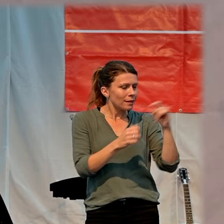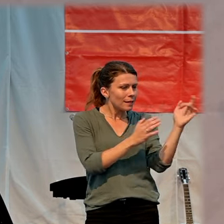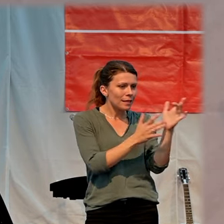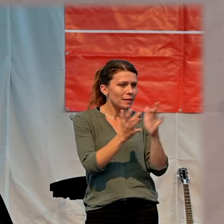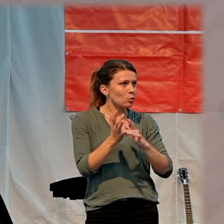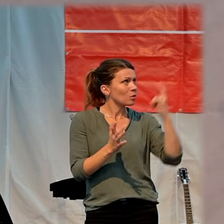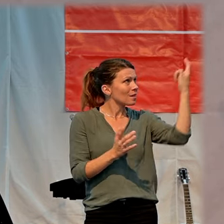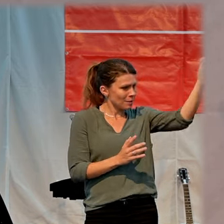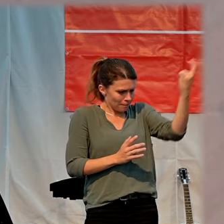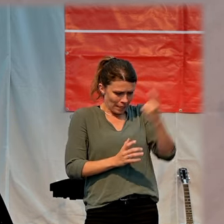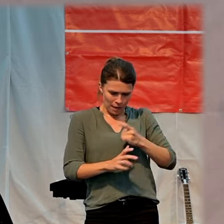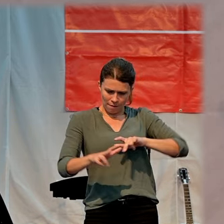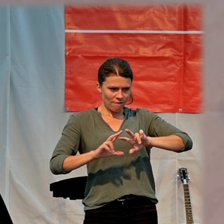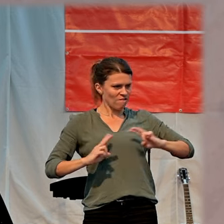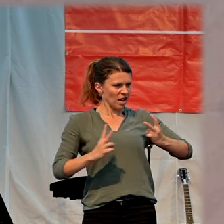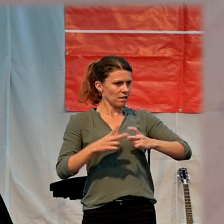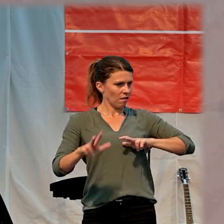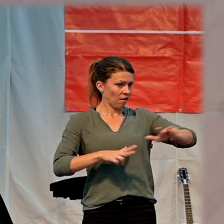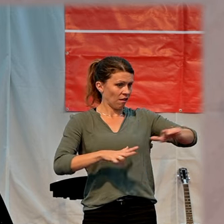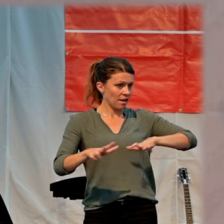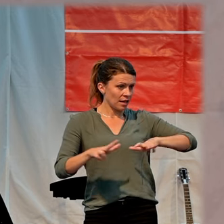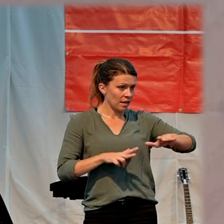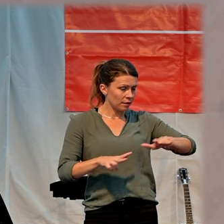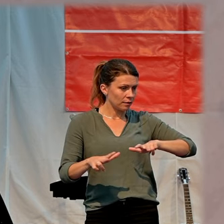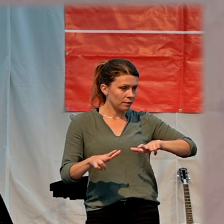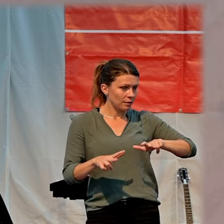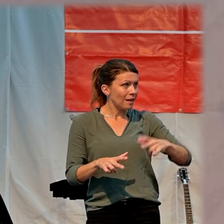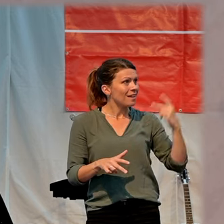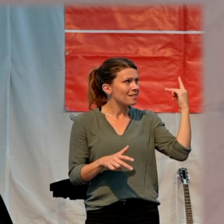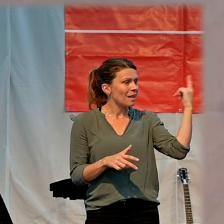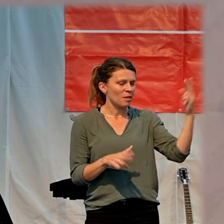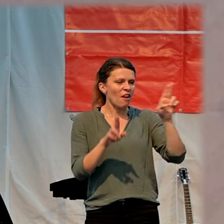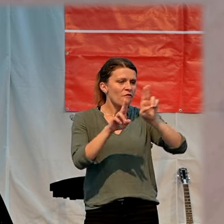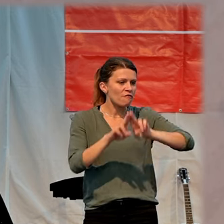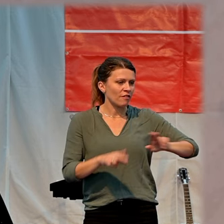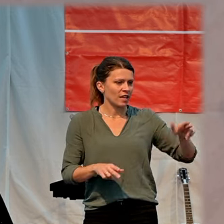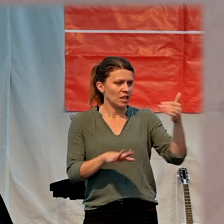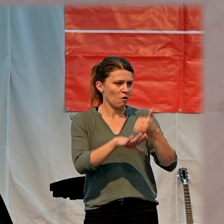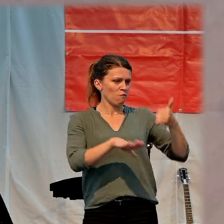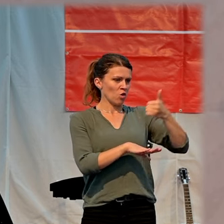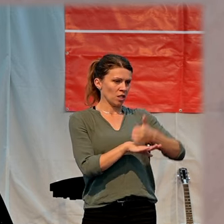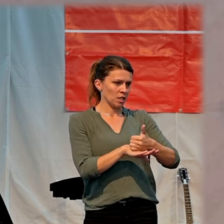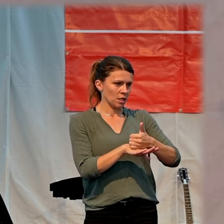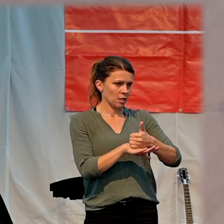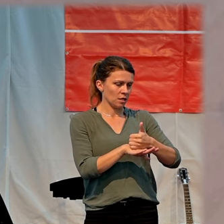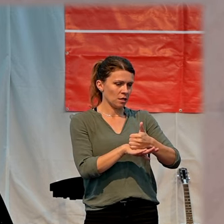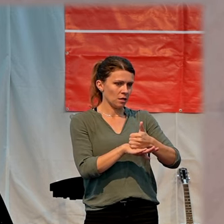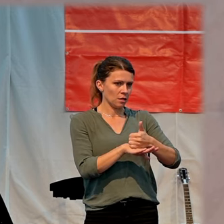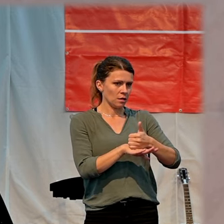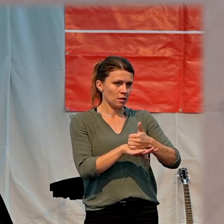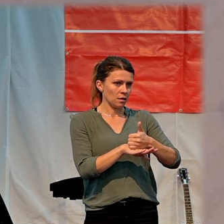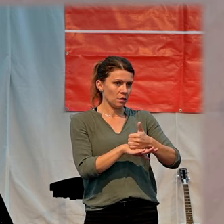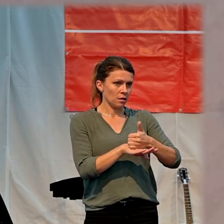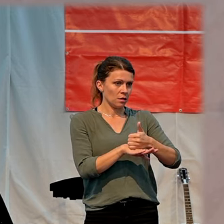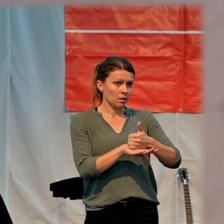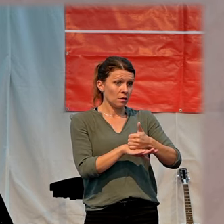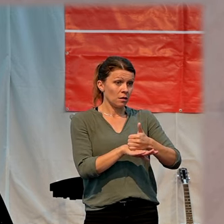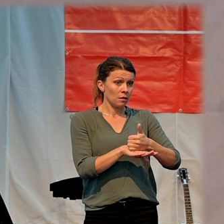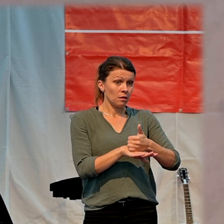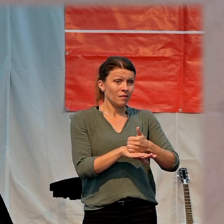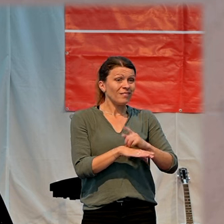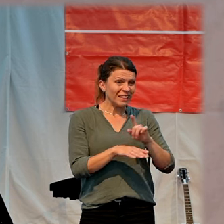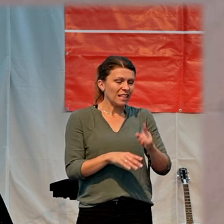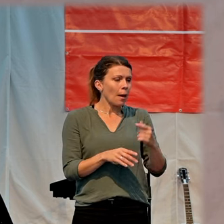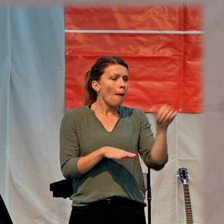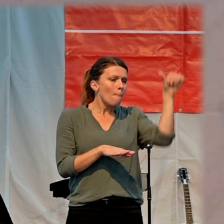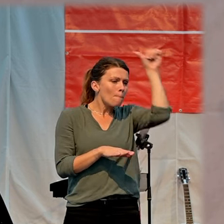Erde regiert, der Friedefürst. Denn sonst sind die messianischen